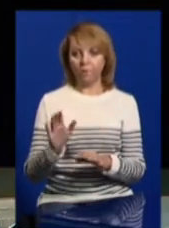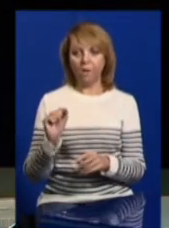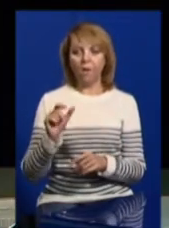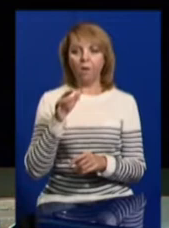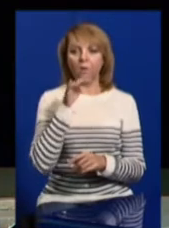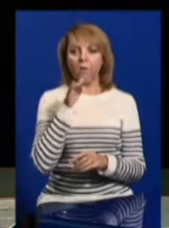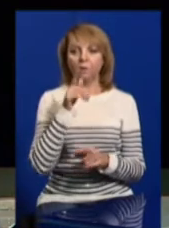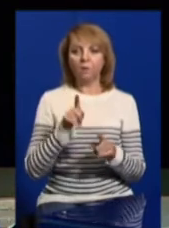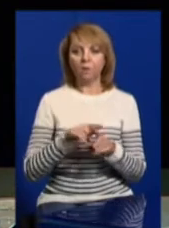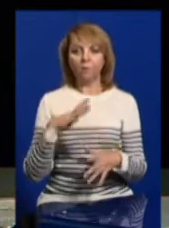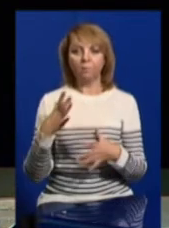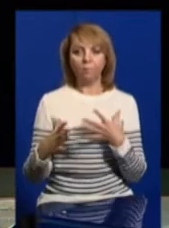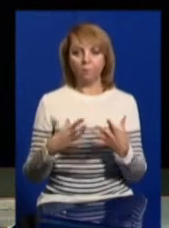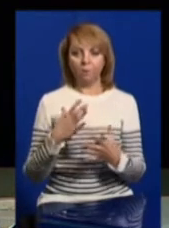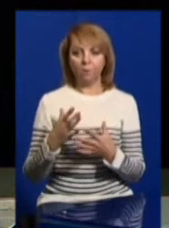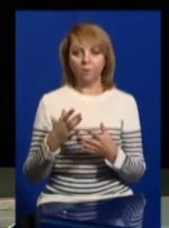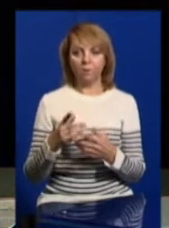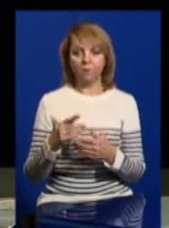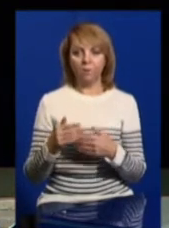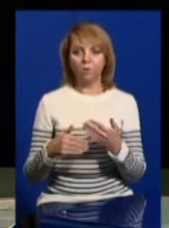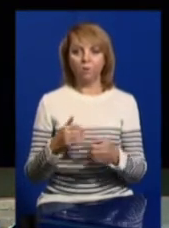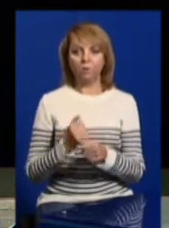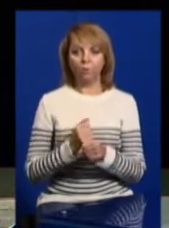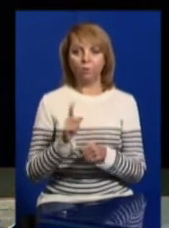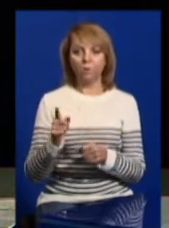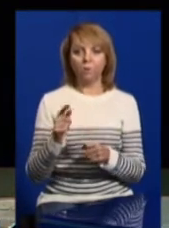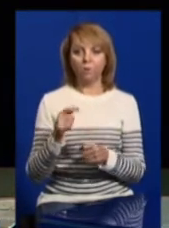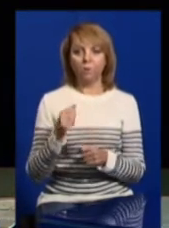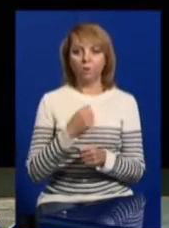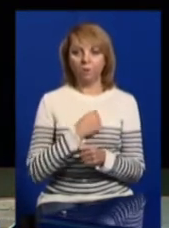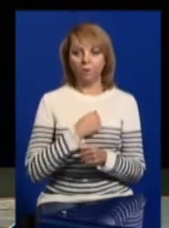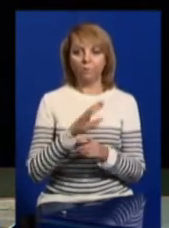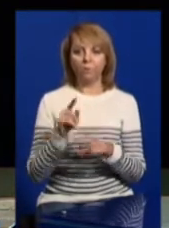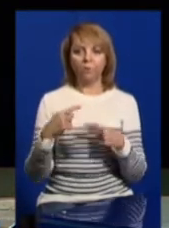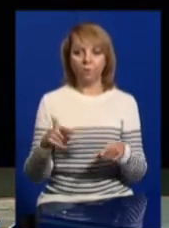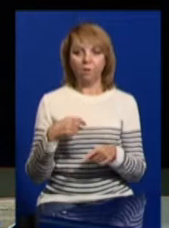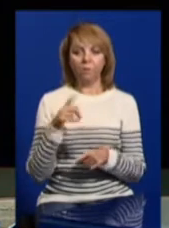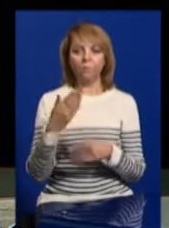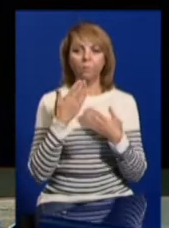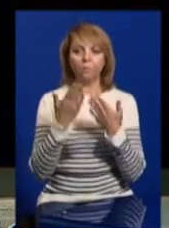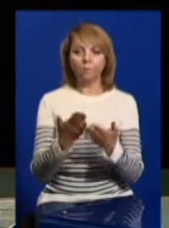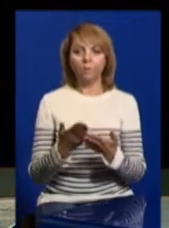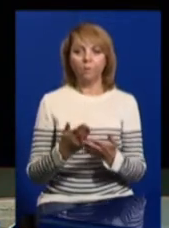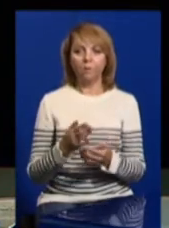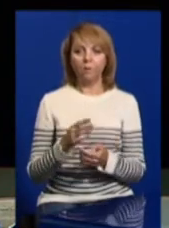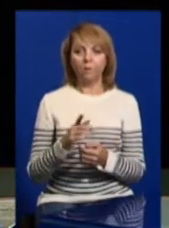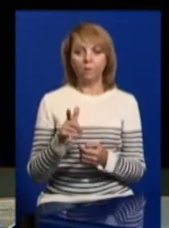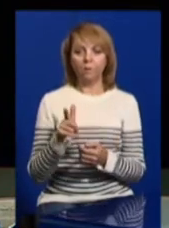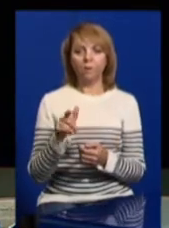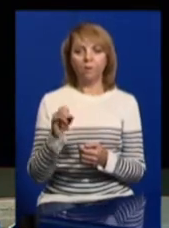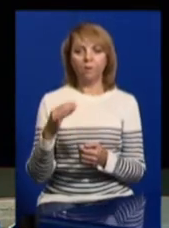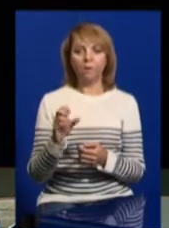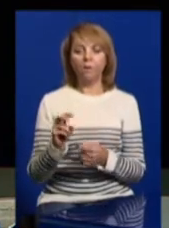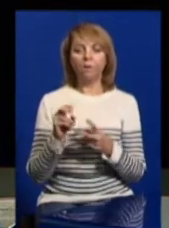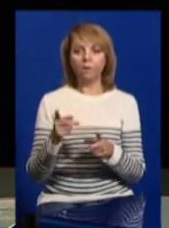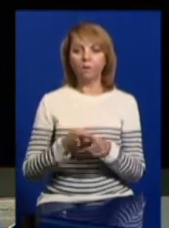він такий емоційний свій спіч зробив, що він, так би мовити, кається все інше, а я ж у нього запитав, пане Геннадію, а